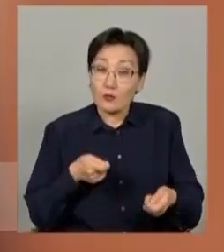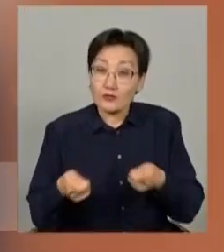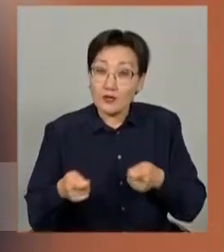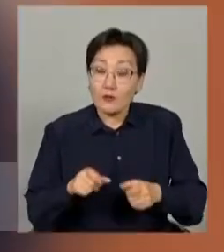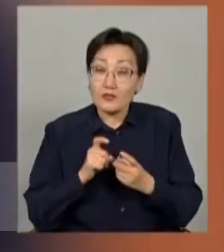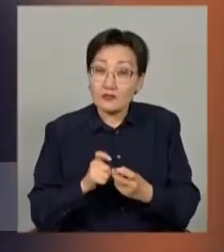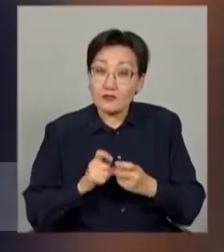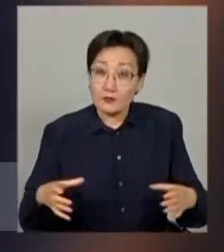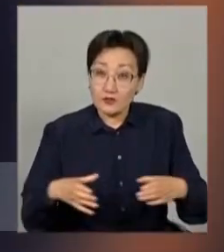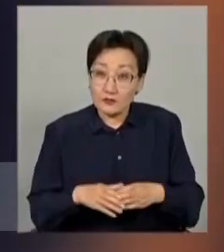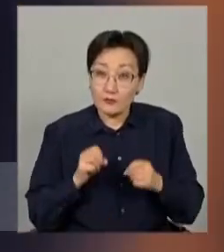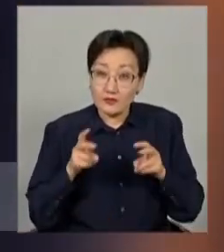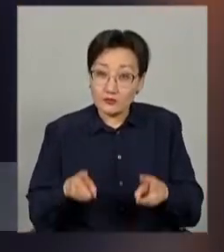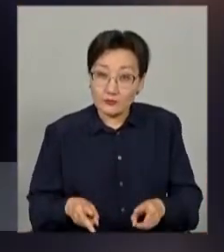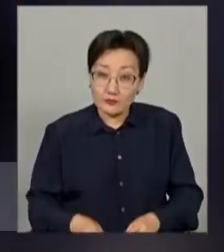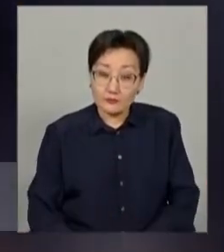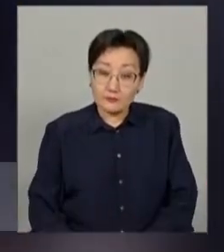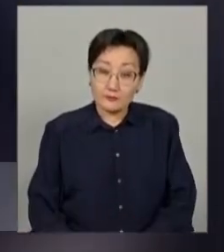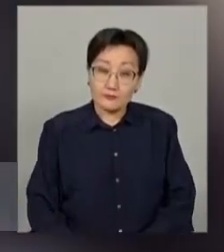по борьбе с организованной преступностью.